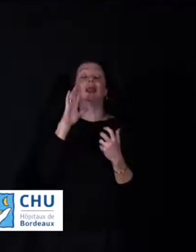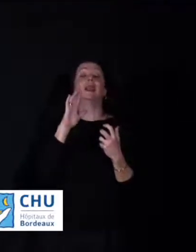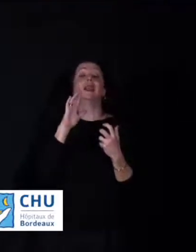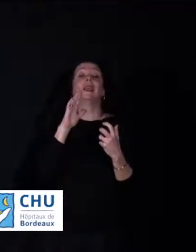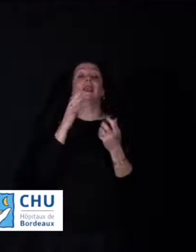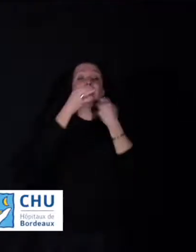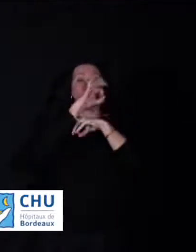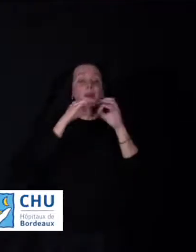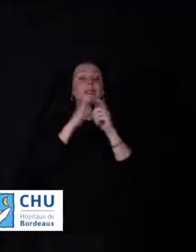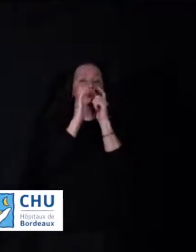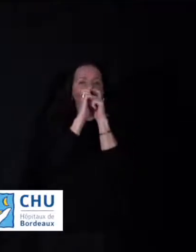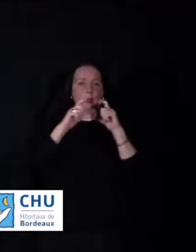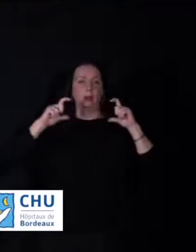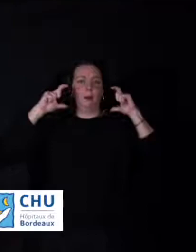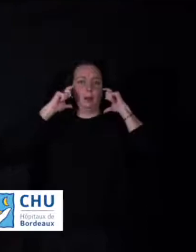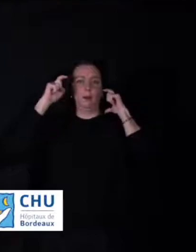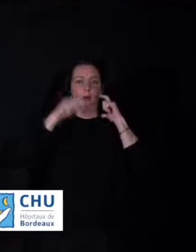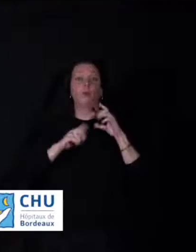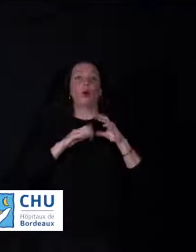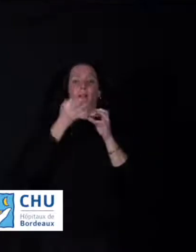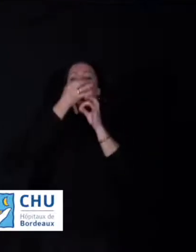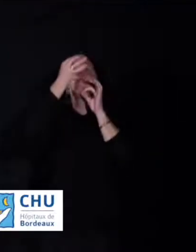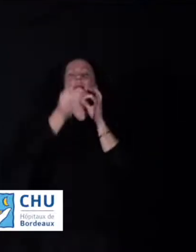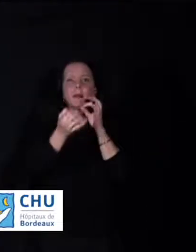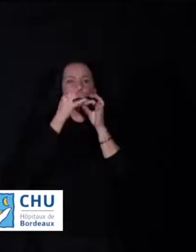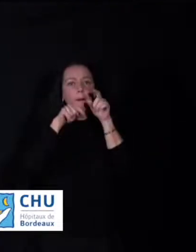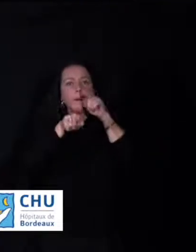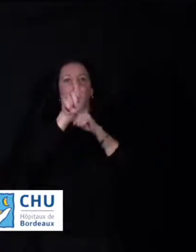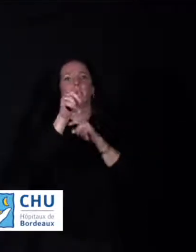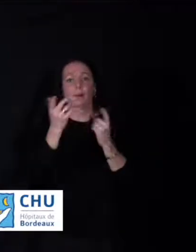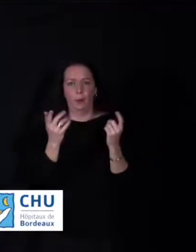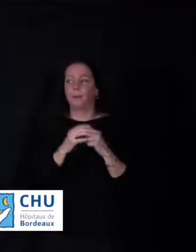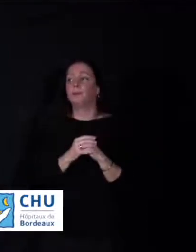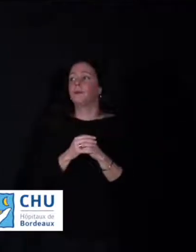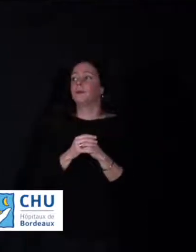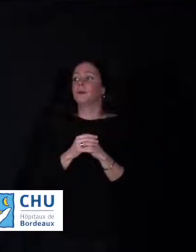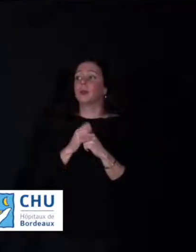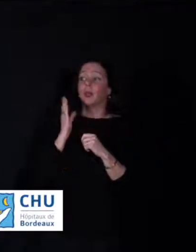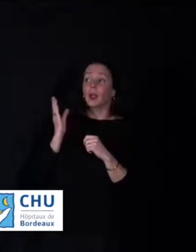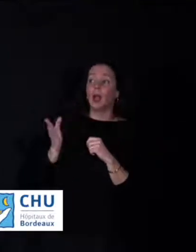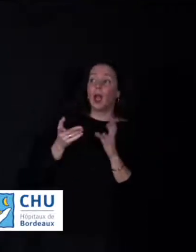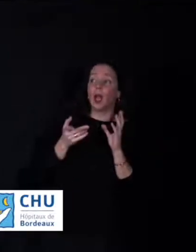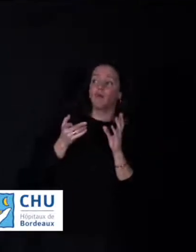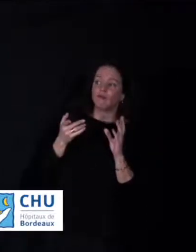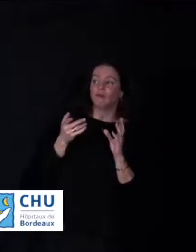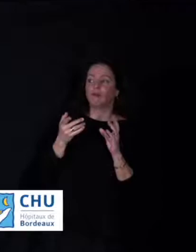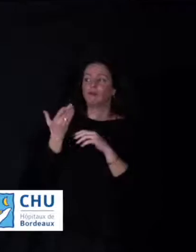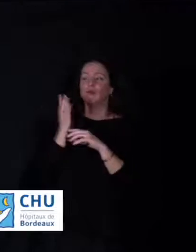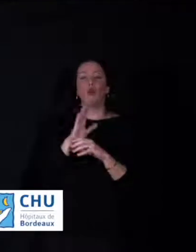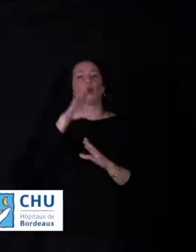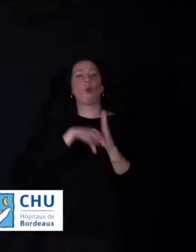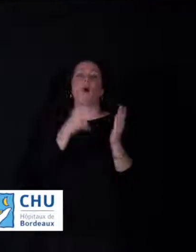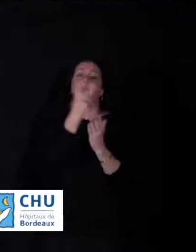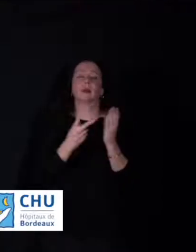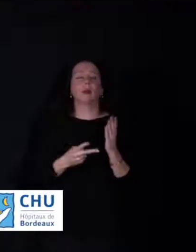se contaminer par voie nasale. Si on essaie de le représenter de façon un peu moins dessinée,